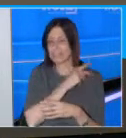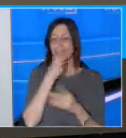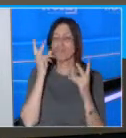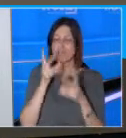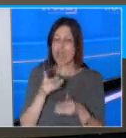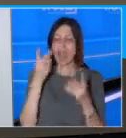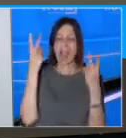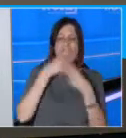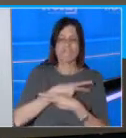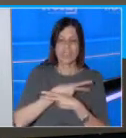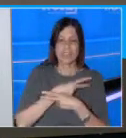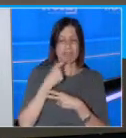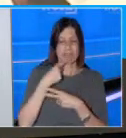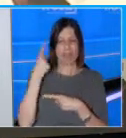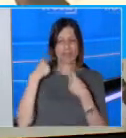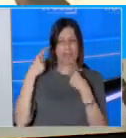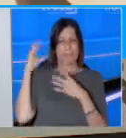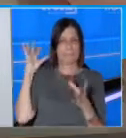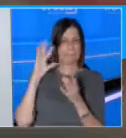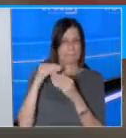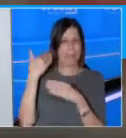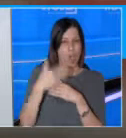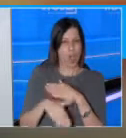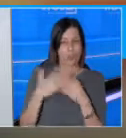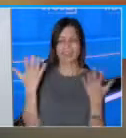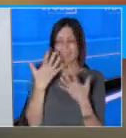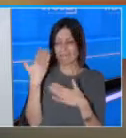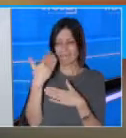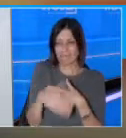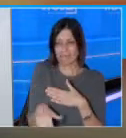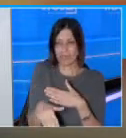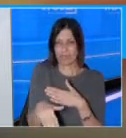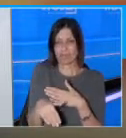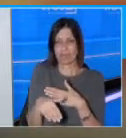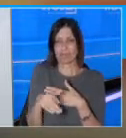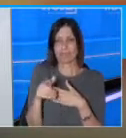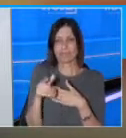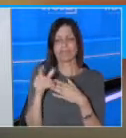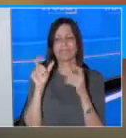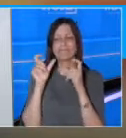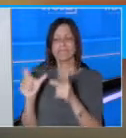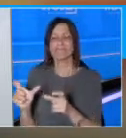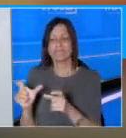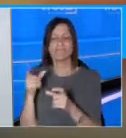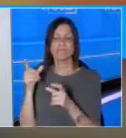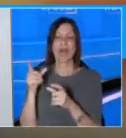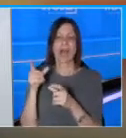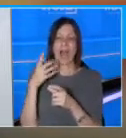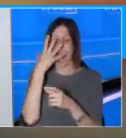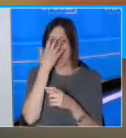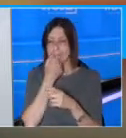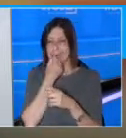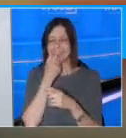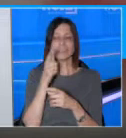האחרונים, אלא מהשנים האחרונות, זה איך בסופו של דבר מציירים את צעדיו של החמאס. החמאס